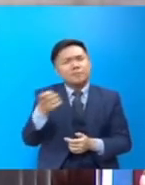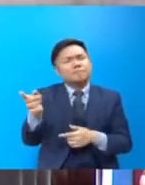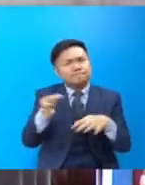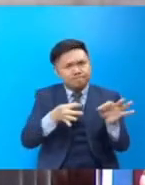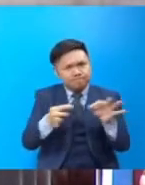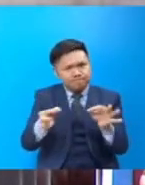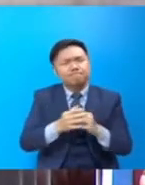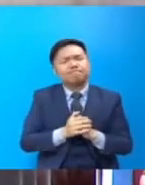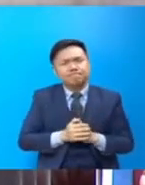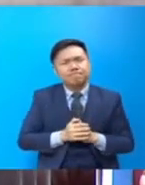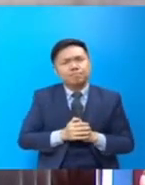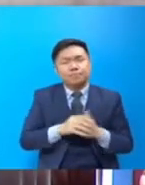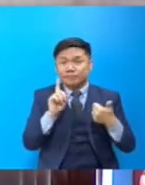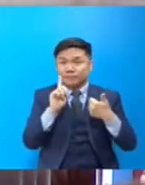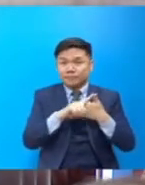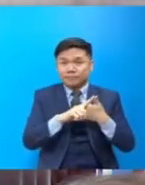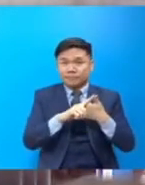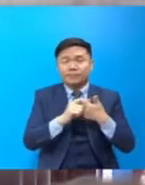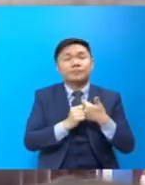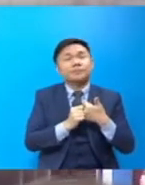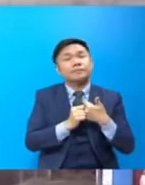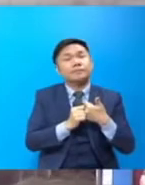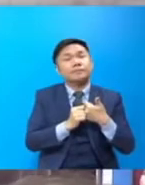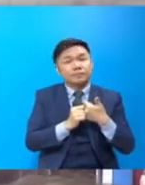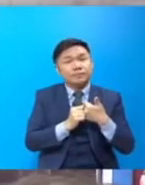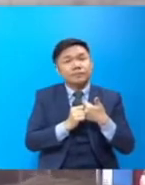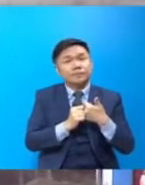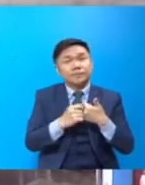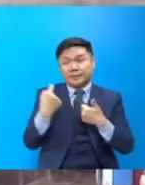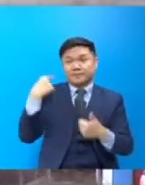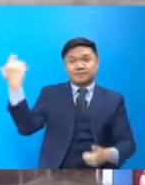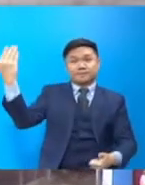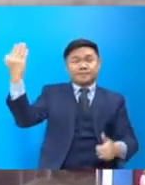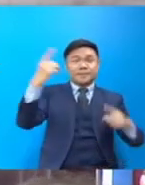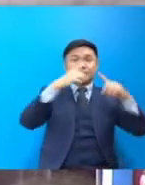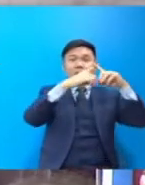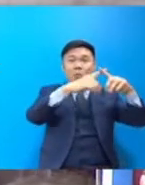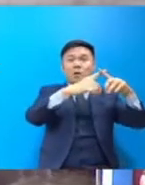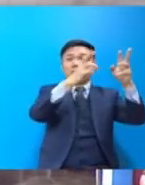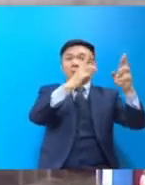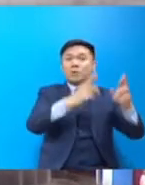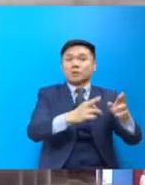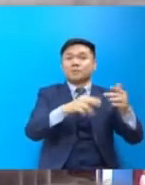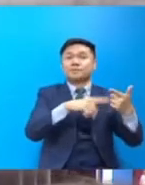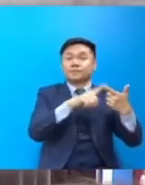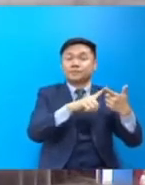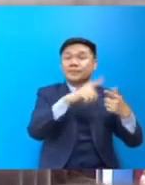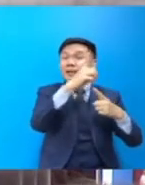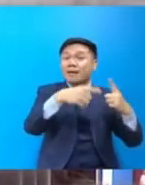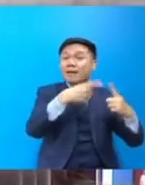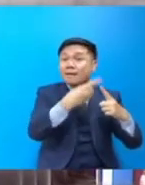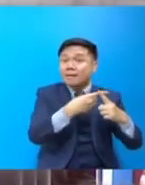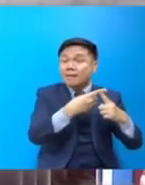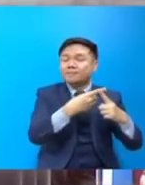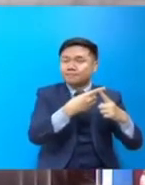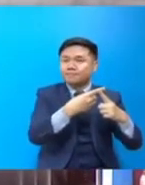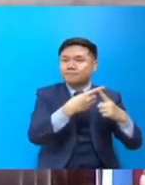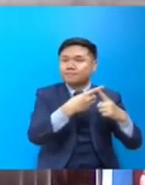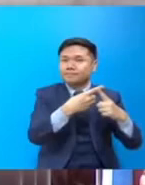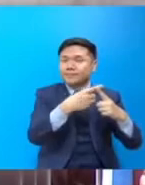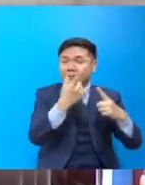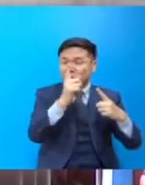disini Pertama Berdasarkan pembahasan Dewa rakyatnya serta tarik dengan satu poin